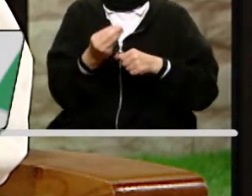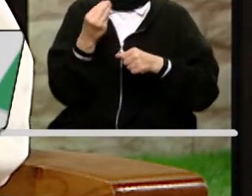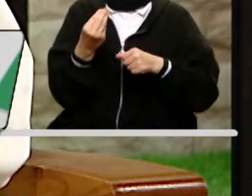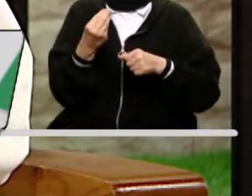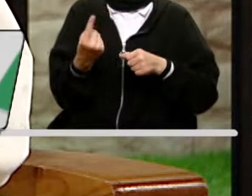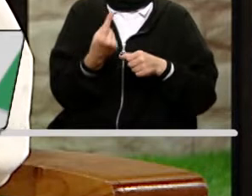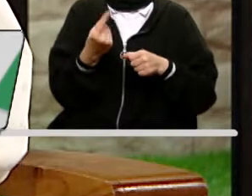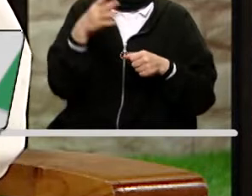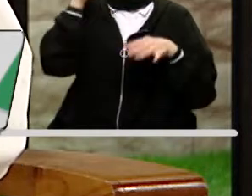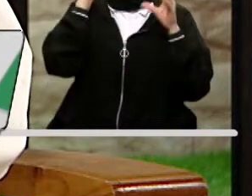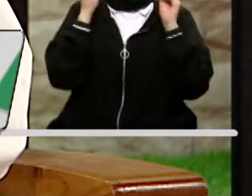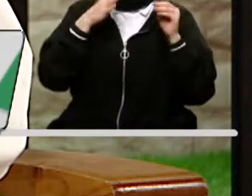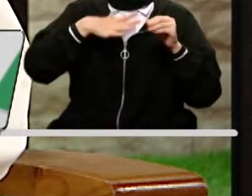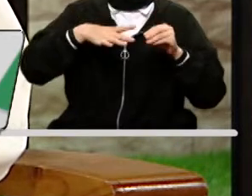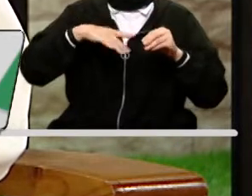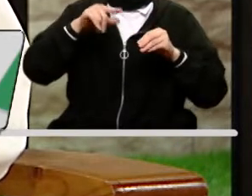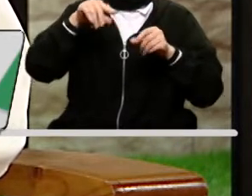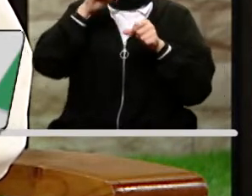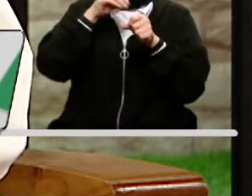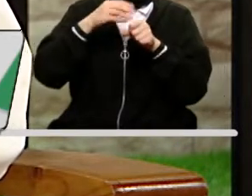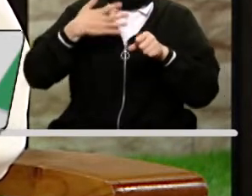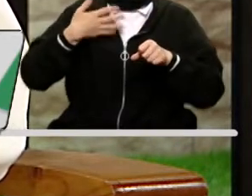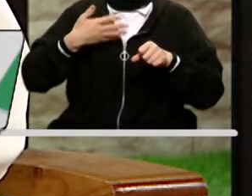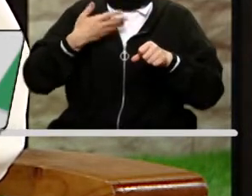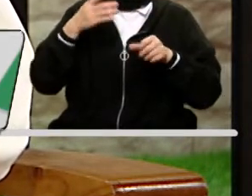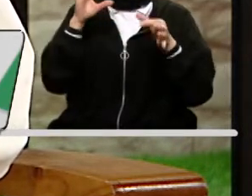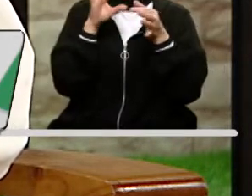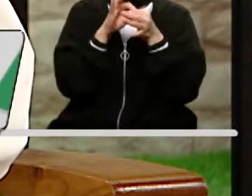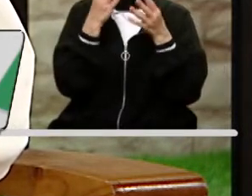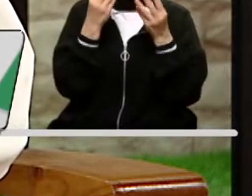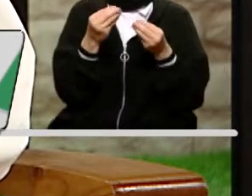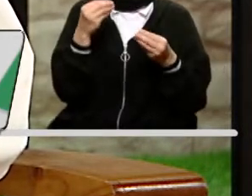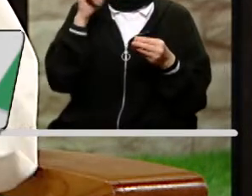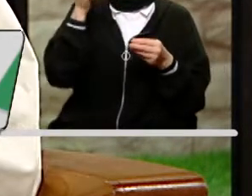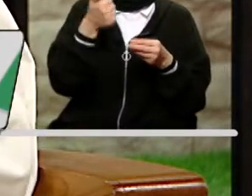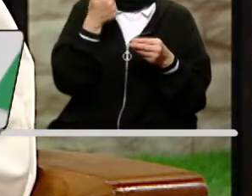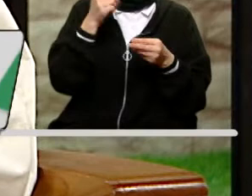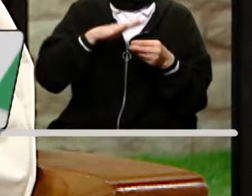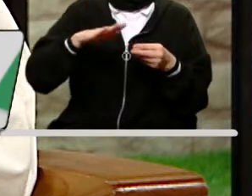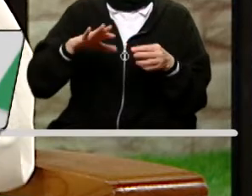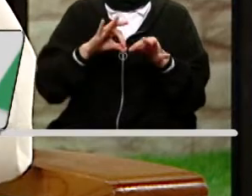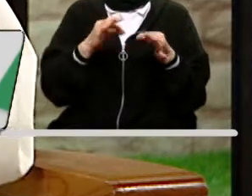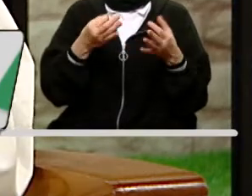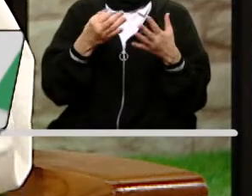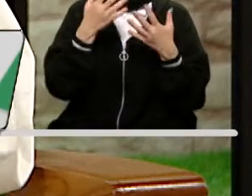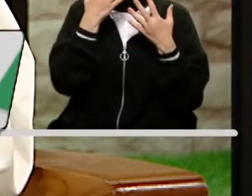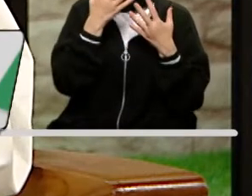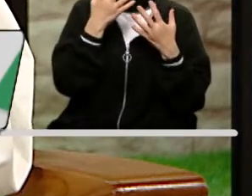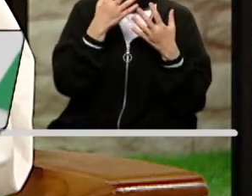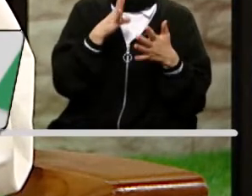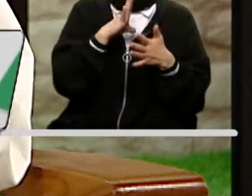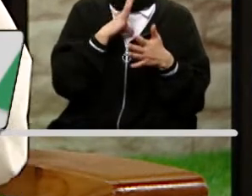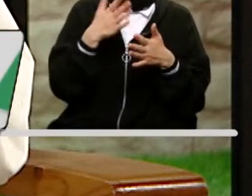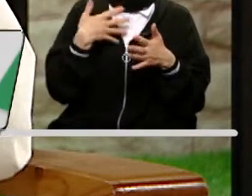istiyorsak bunun için merakımızın ilgisi olması önemli. Çocukların da neye ilgisi var? Merak eden çocuklar